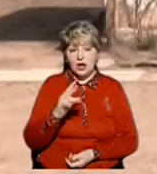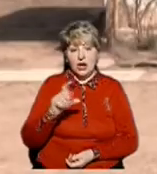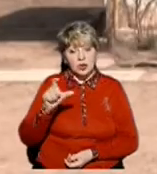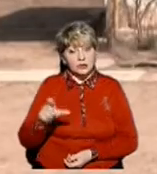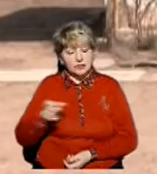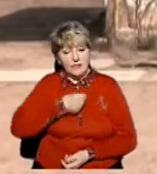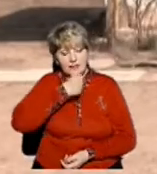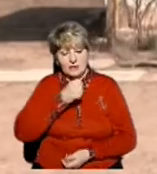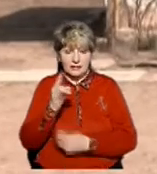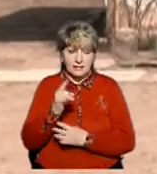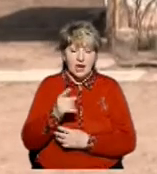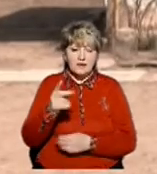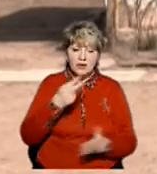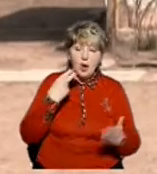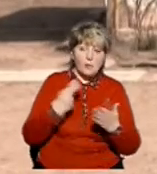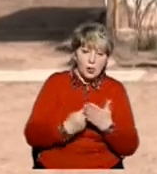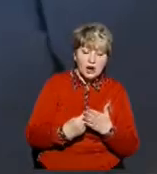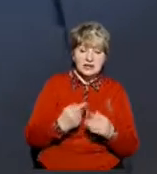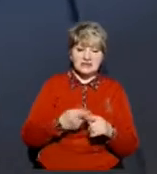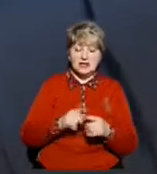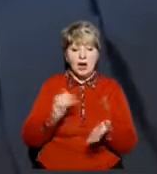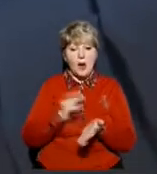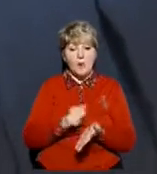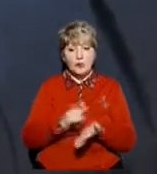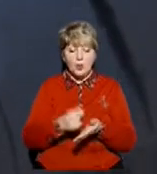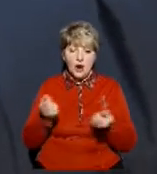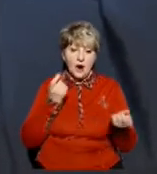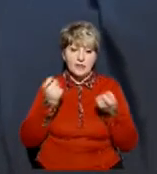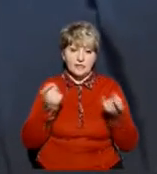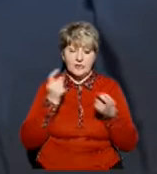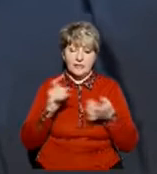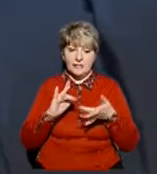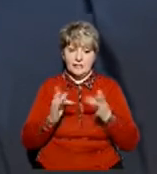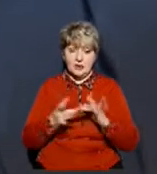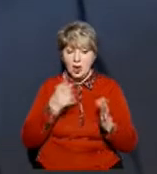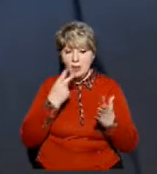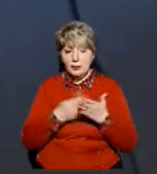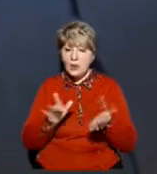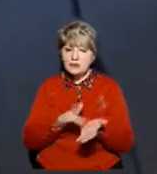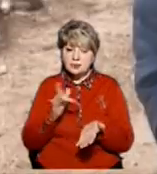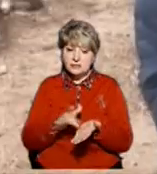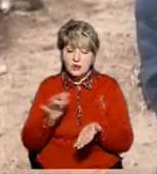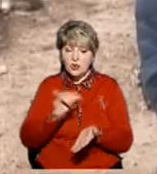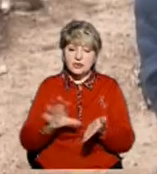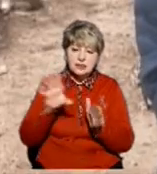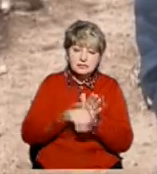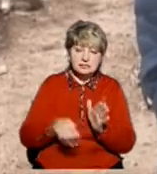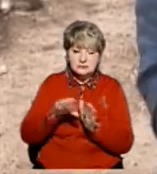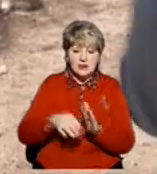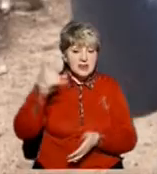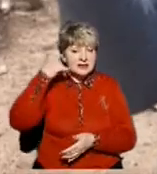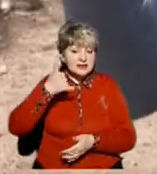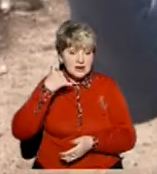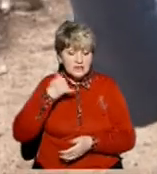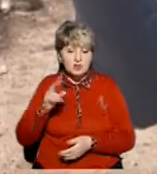ініціювала пошук житла у селі, де живе її батько, і опублікувала інформацію у соцмережах. Показує блокнот, в якому записано телефони тих,